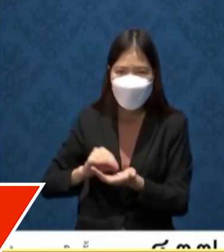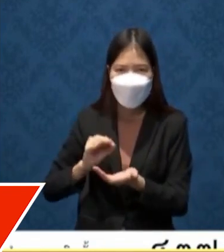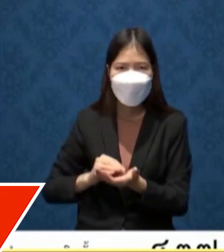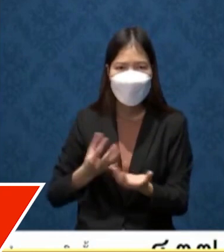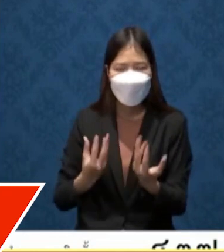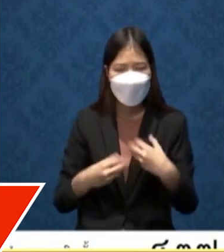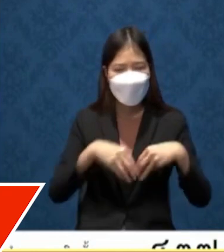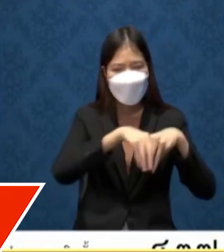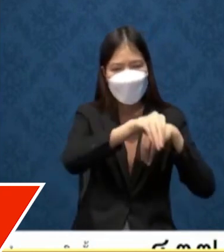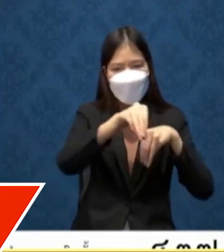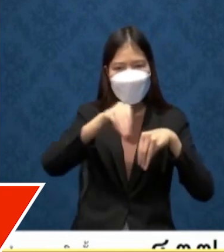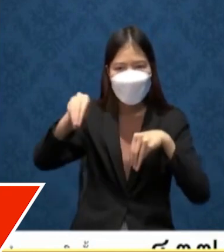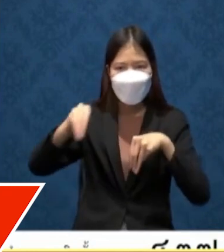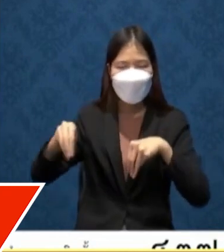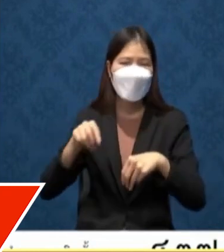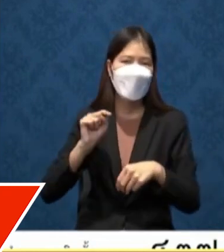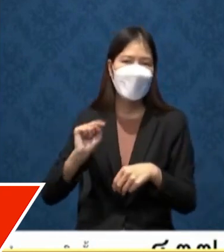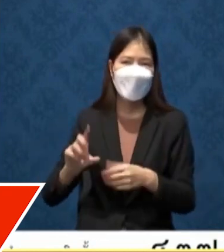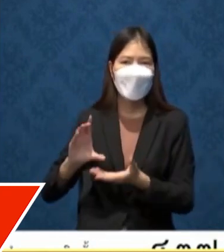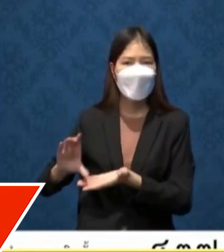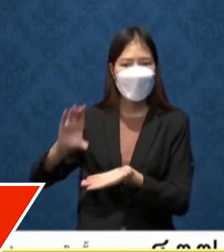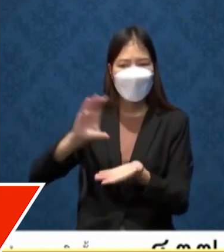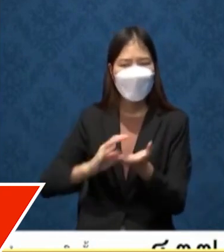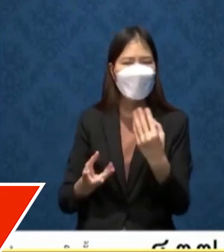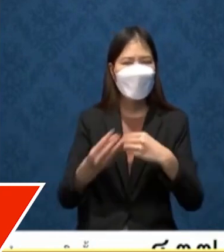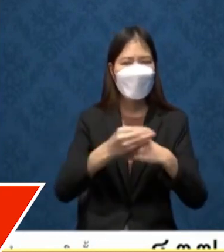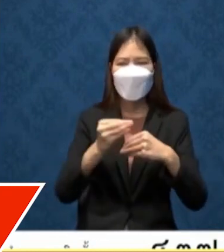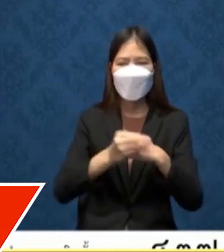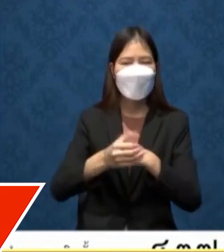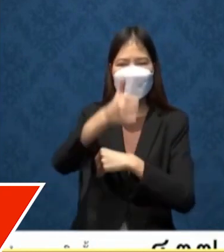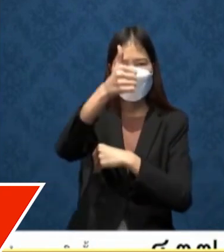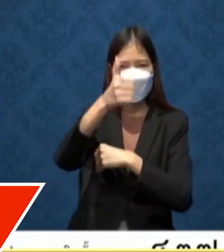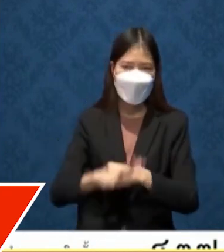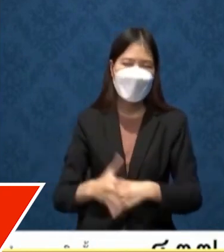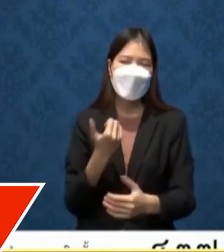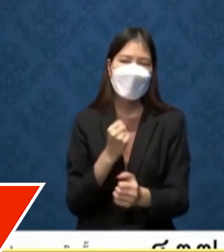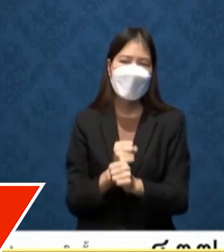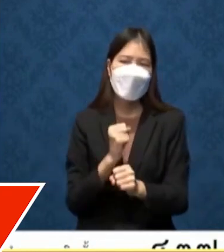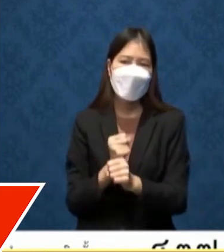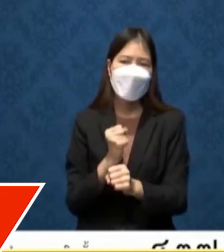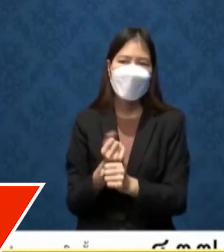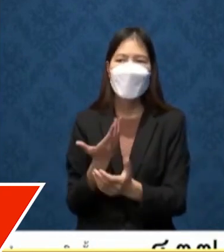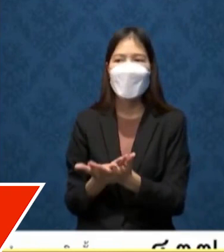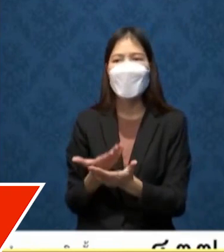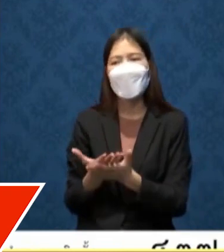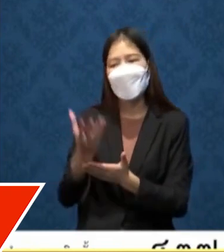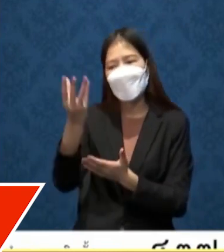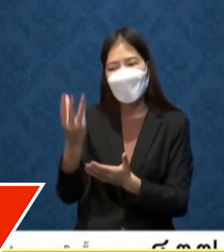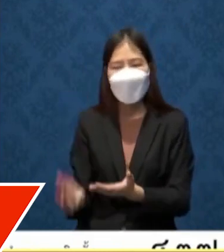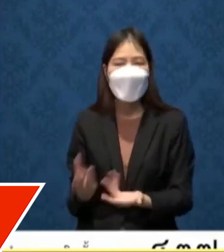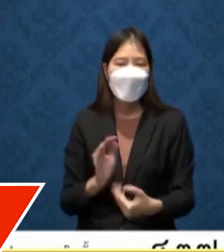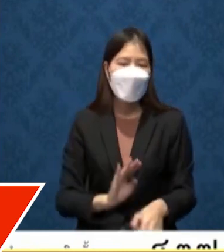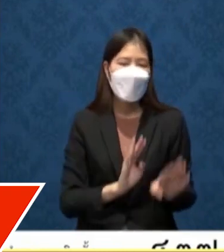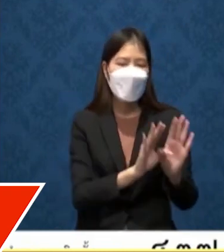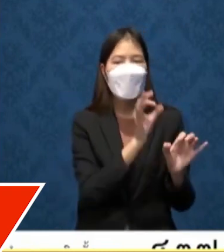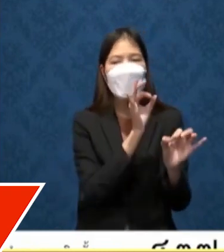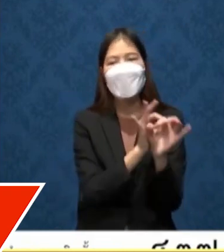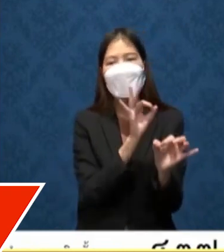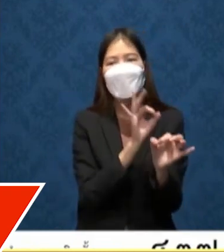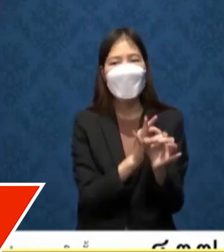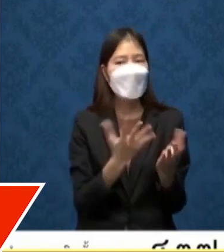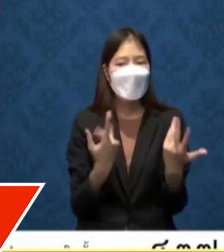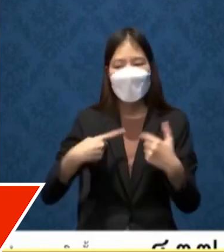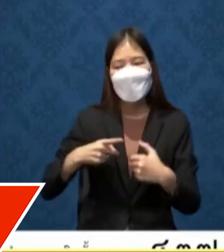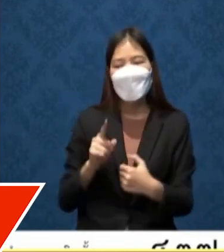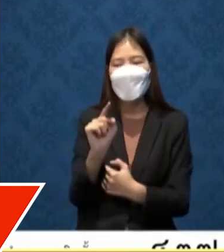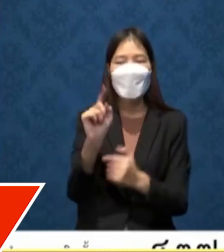ามกองทุนก็จะไม่สามารถให้ทุนเพิ่มเติมได้ทำได้เพียงนำเงินที่เหลือไปฝากธนาคารซึ่งก็จะไม่เกิดประโยชน์อะไรในการส่งเสริม